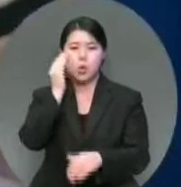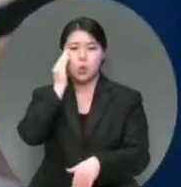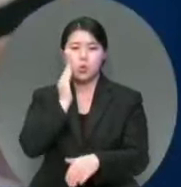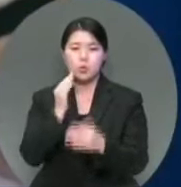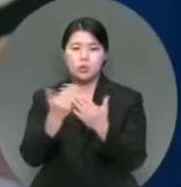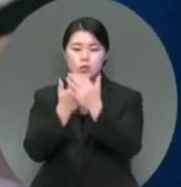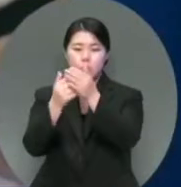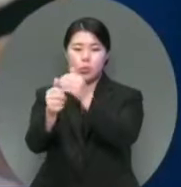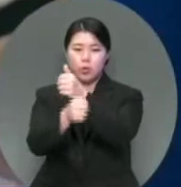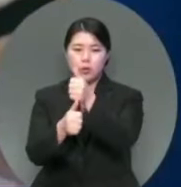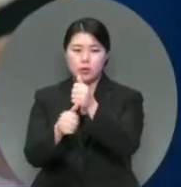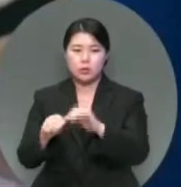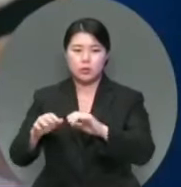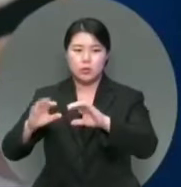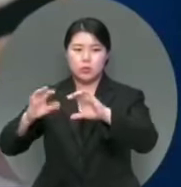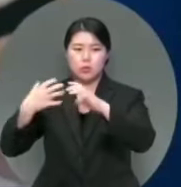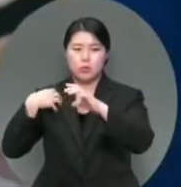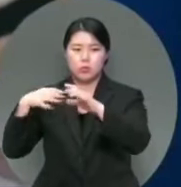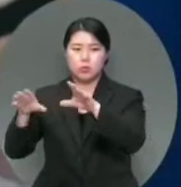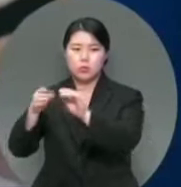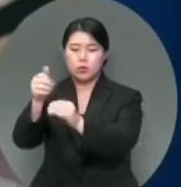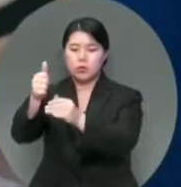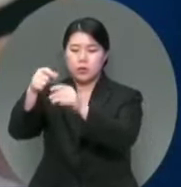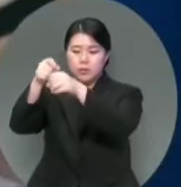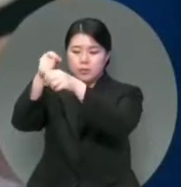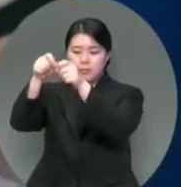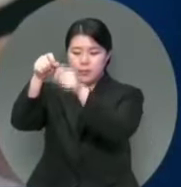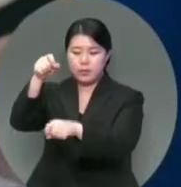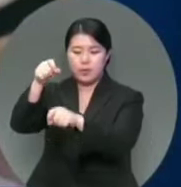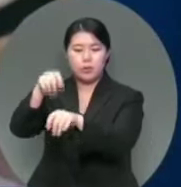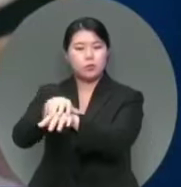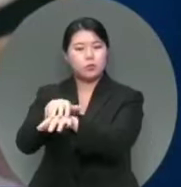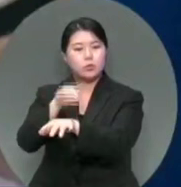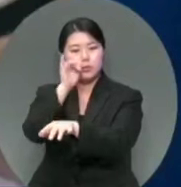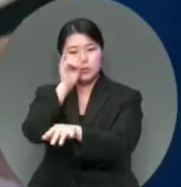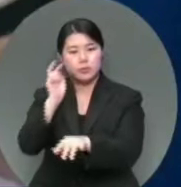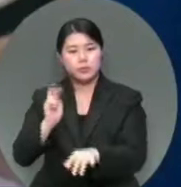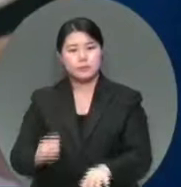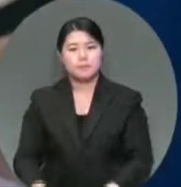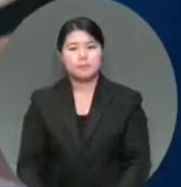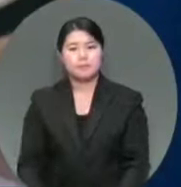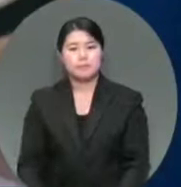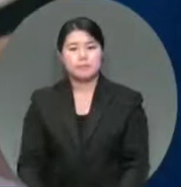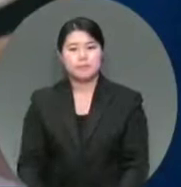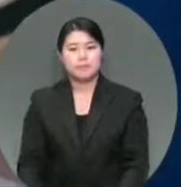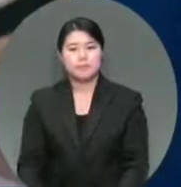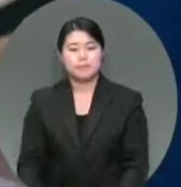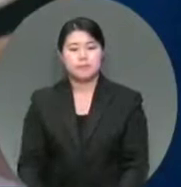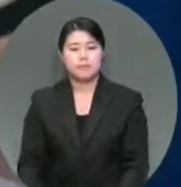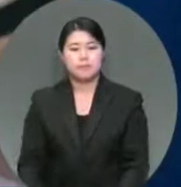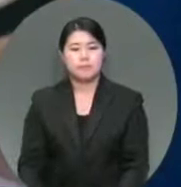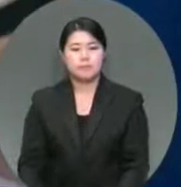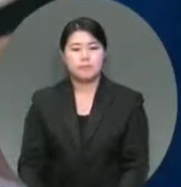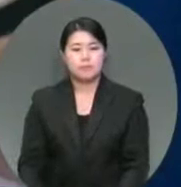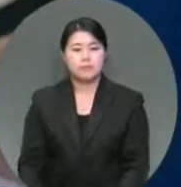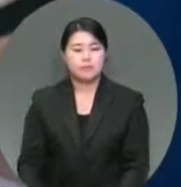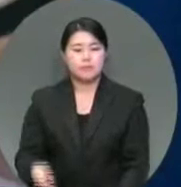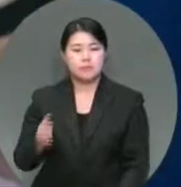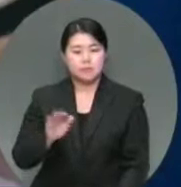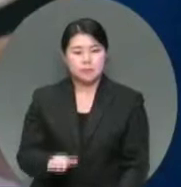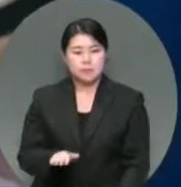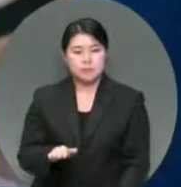산하 국무조정실에서 아마 하는 그런 조직인 것 같은데. 아까 말한